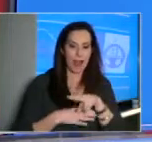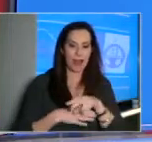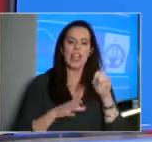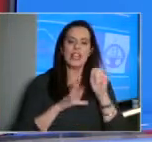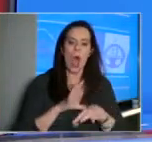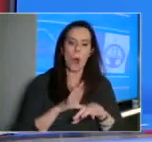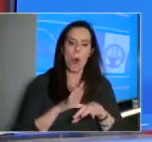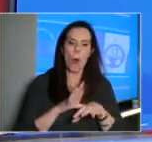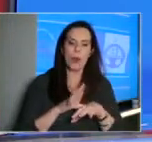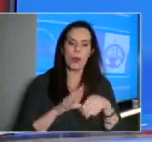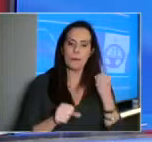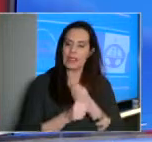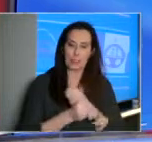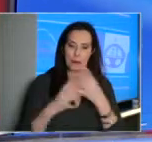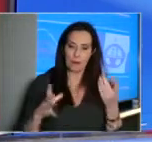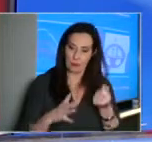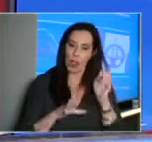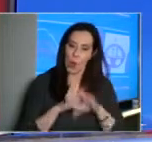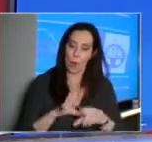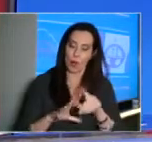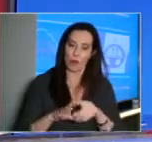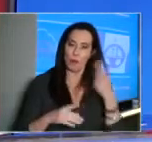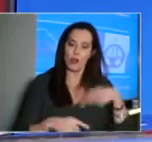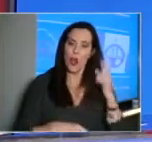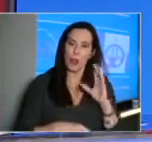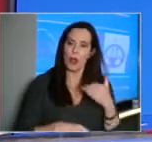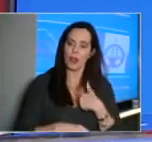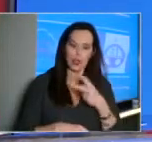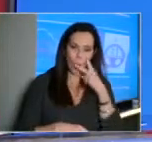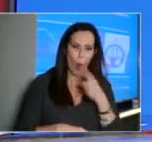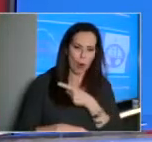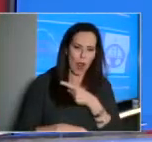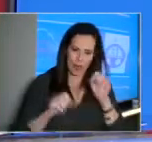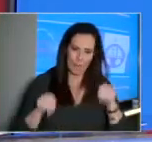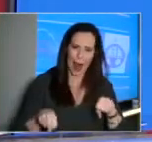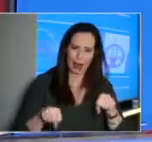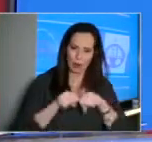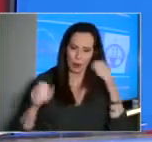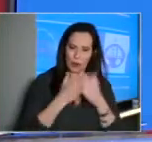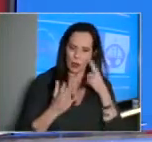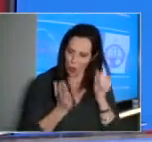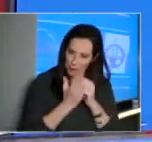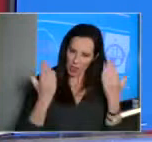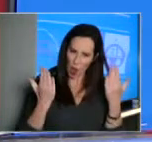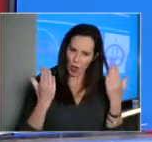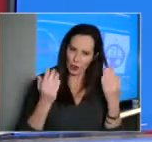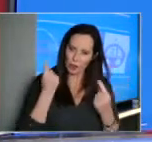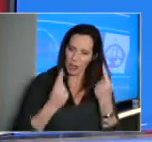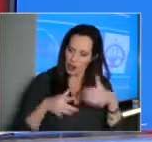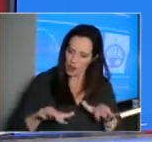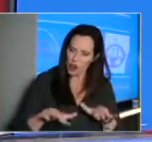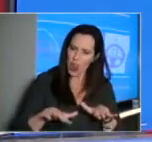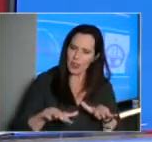תרמו למעשים נפלאים, ויום אחד אני רואה אותה בעיתון, במעריב, במקרה יושבת